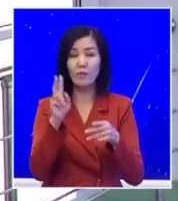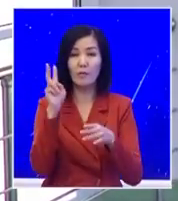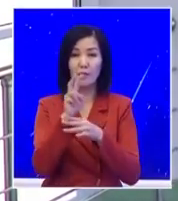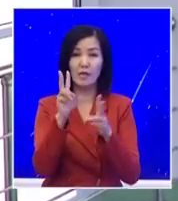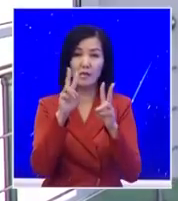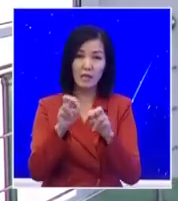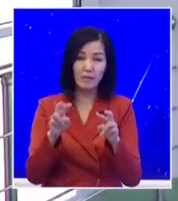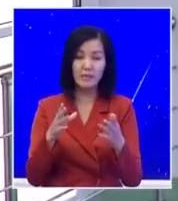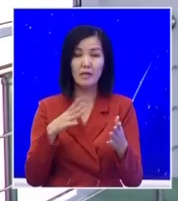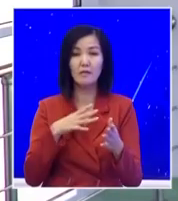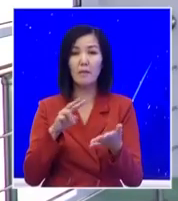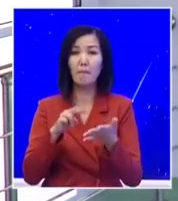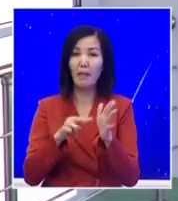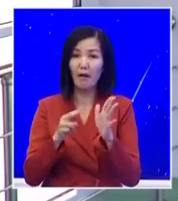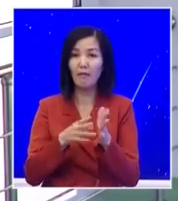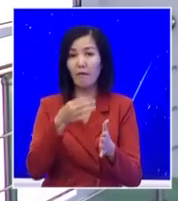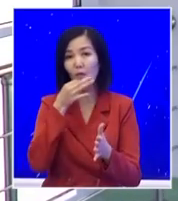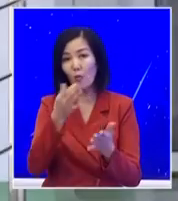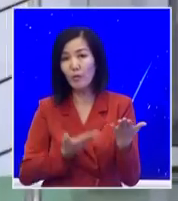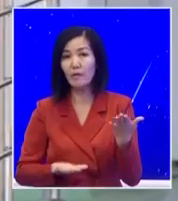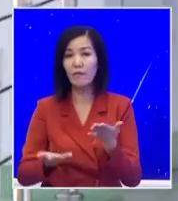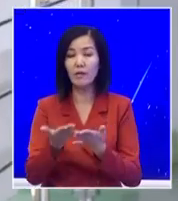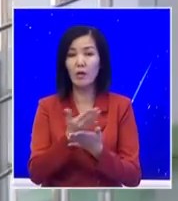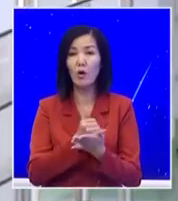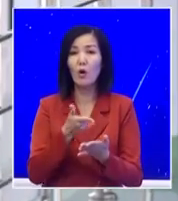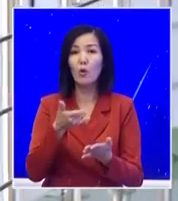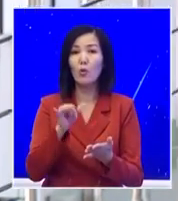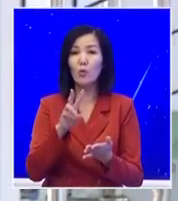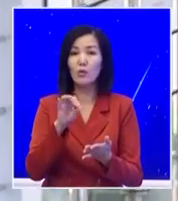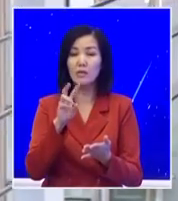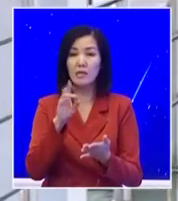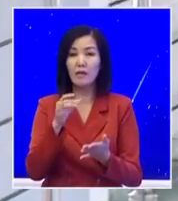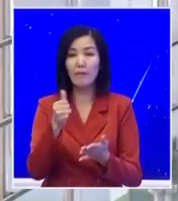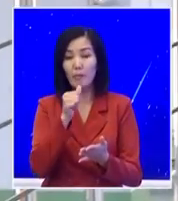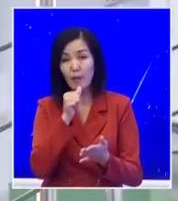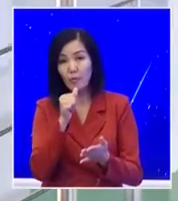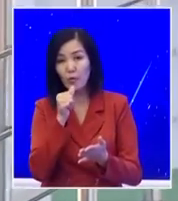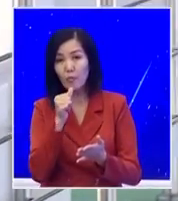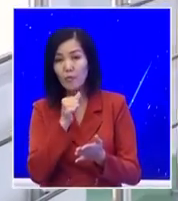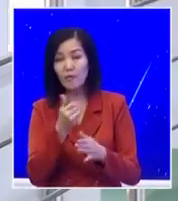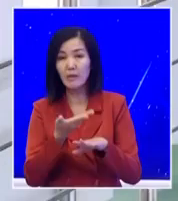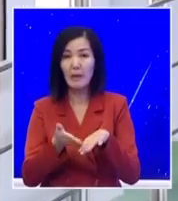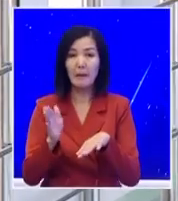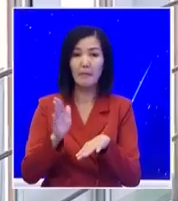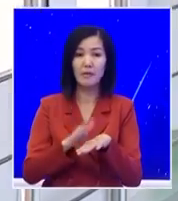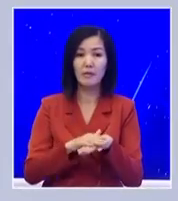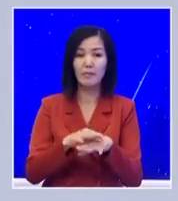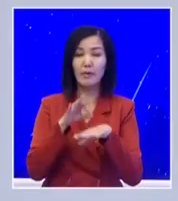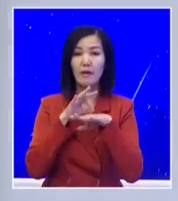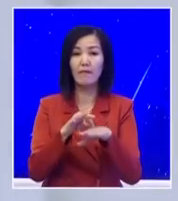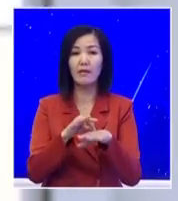опыта в проведении плановых операций, Асиф Гусенов решает попробовать себя и на более экстремальном поприще –